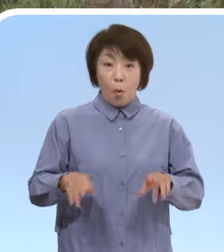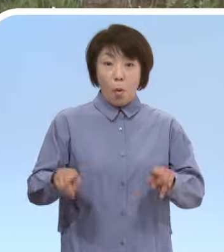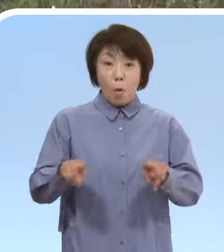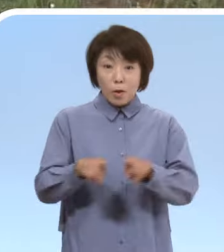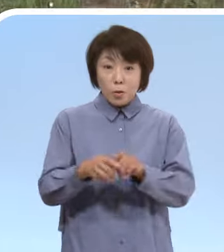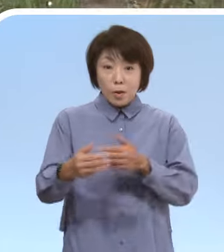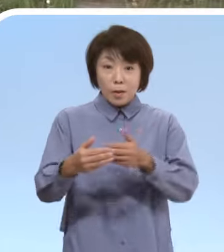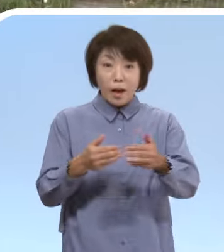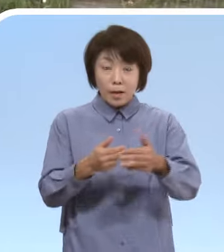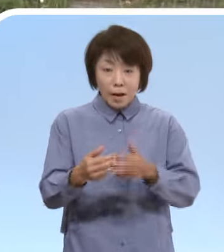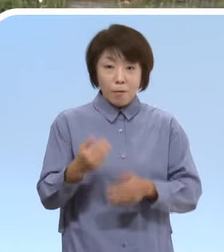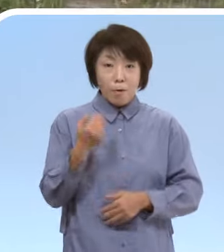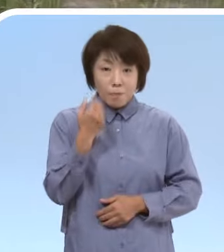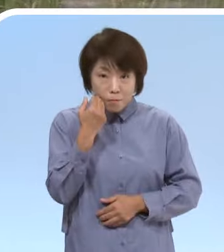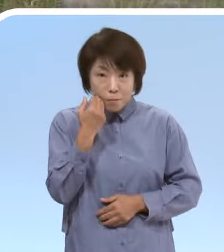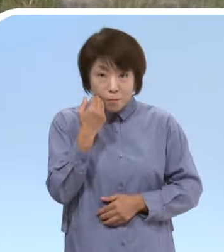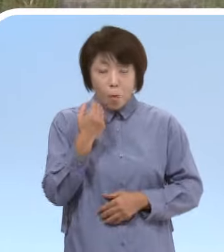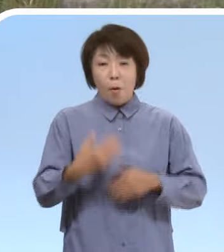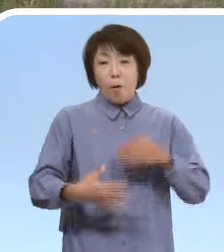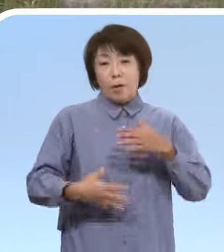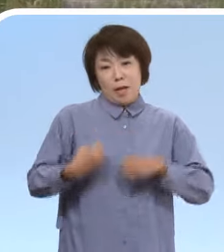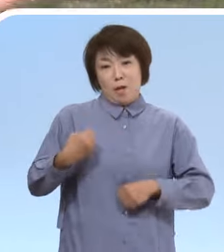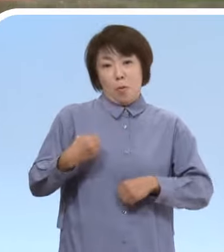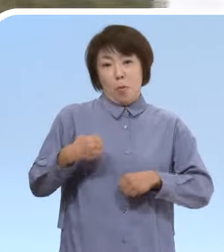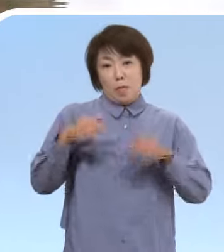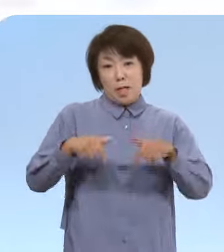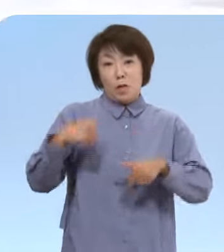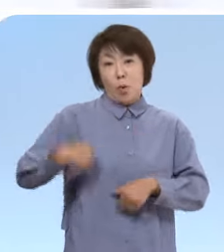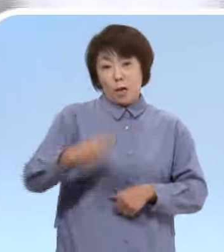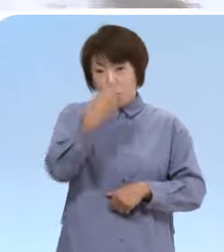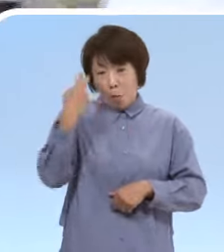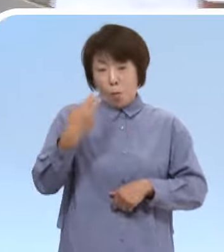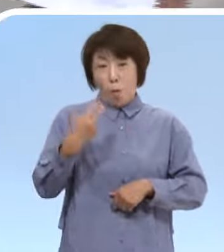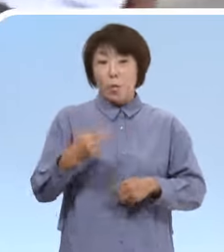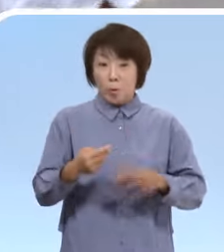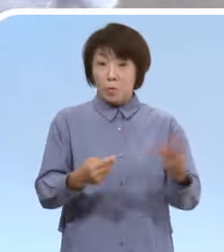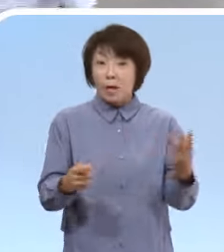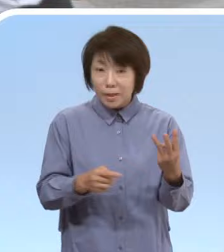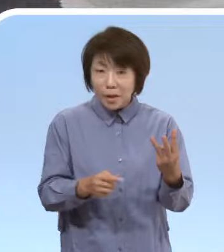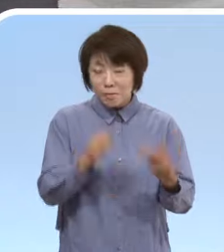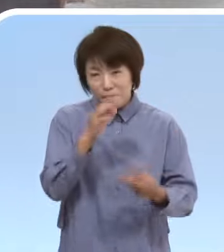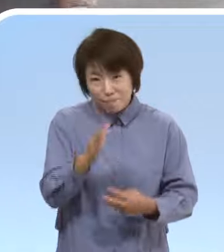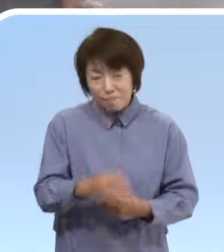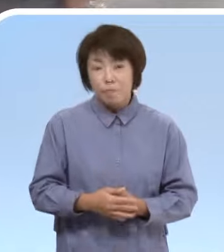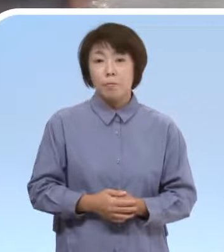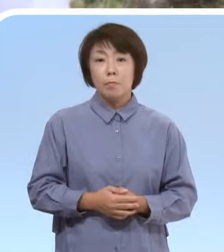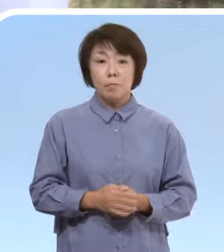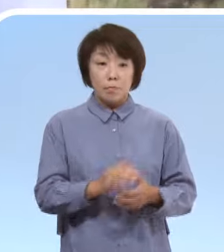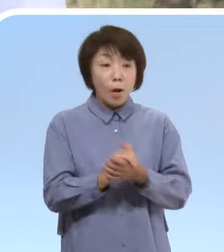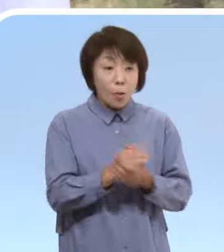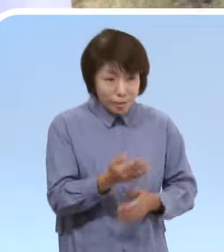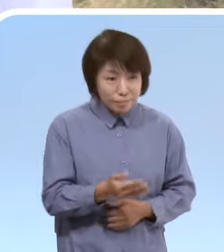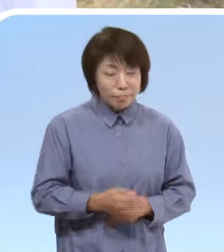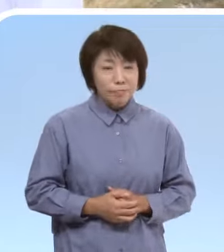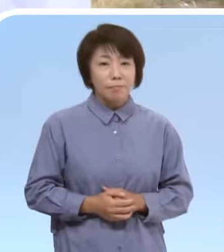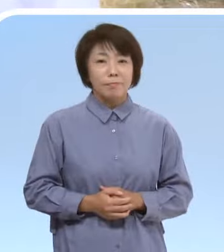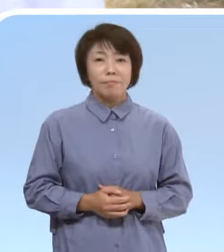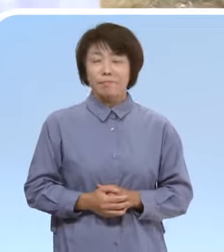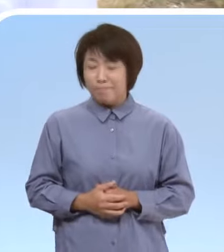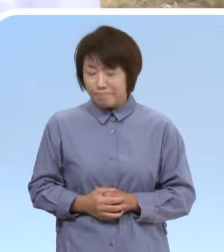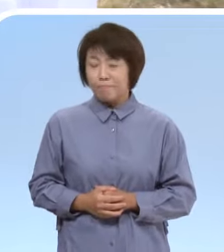今日一緒にフィーパビを体験してくれる西脇高校の皆さんです。よろしくお願いします。3人は仲良し？ はい 仲